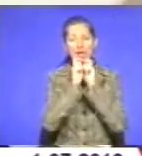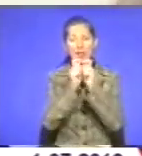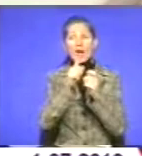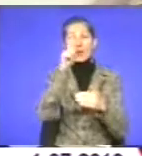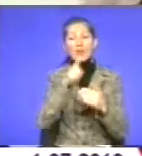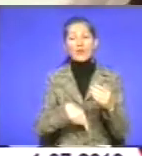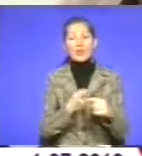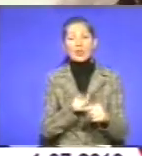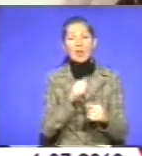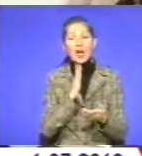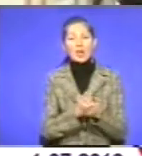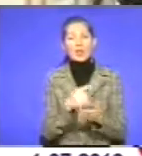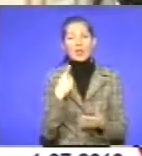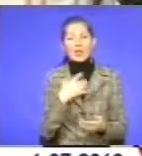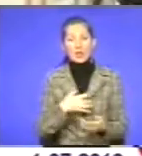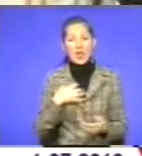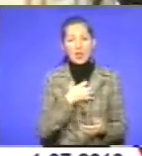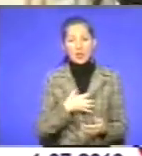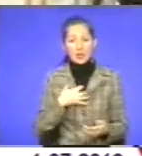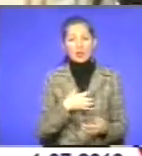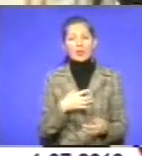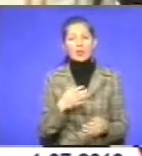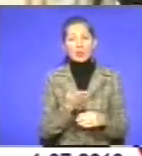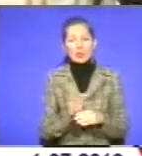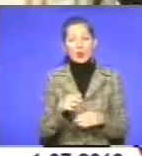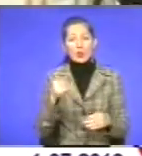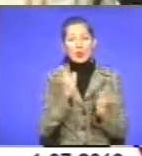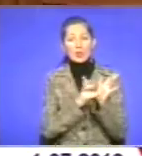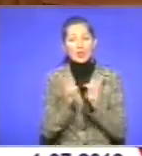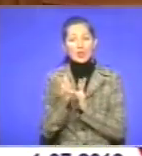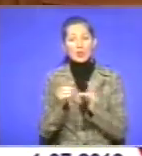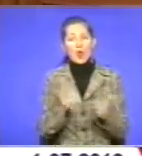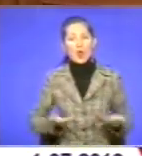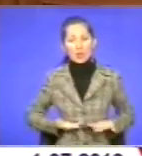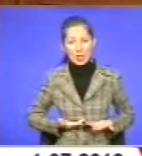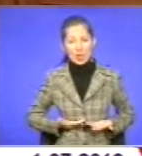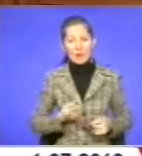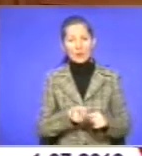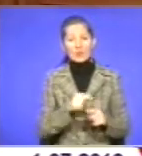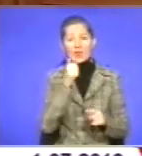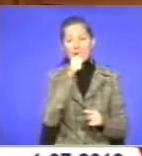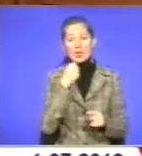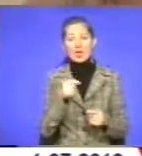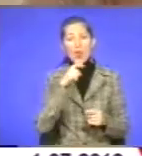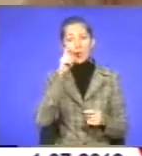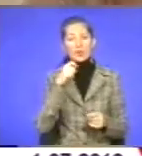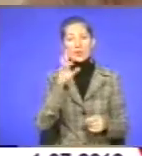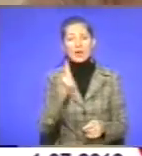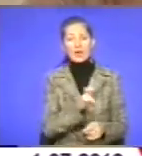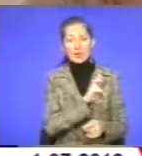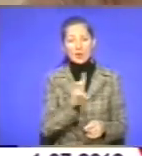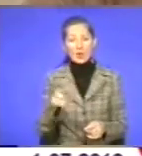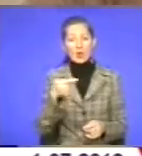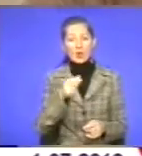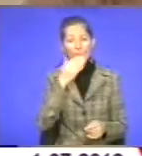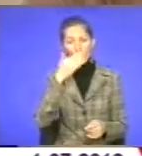елементом християнського життя. Цей рік Українська греко-католицька церква проголосила роком віри. На цю тему